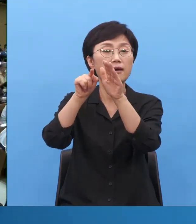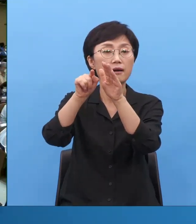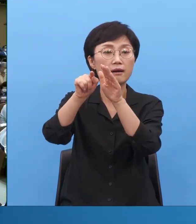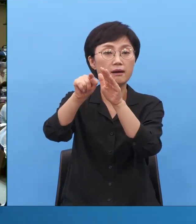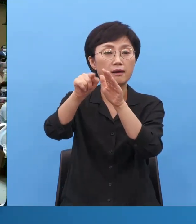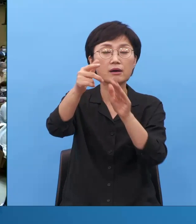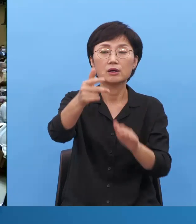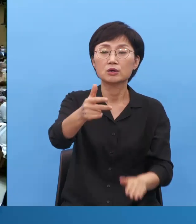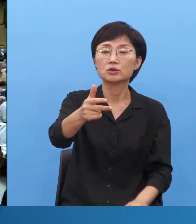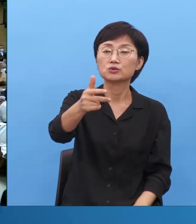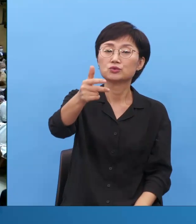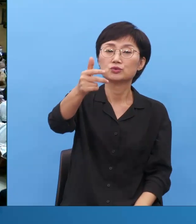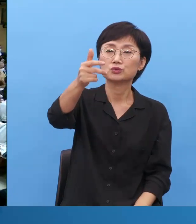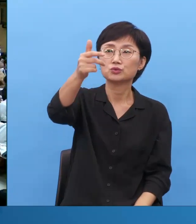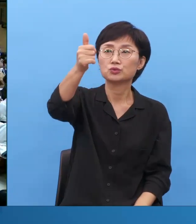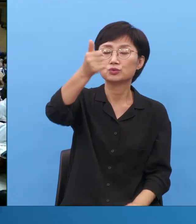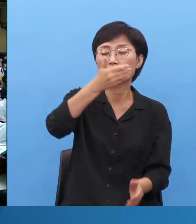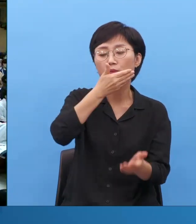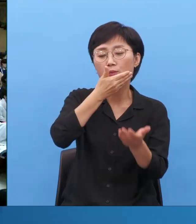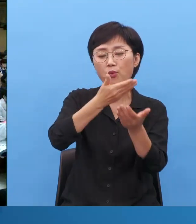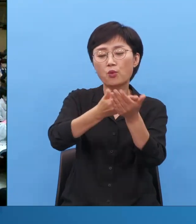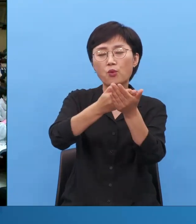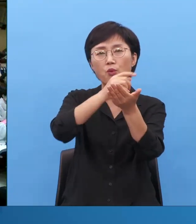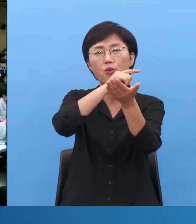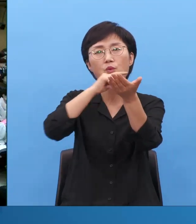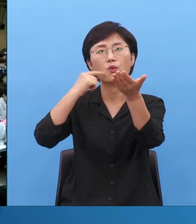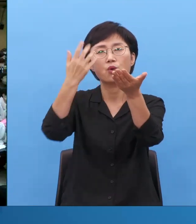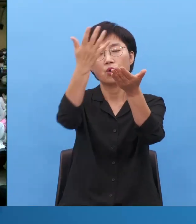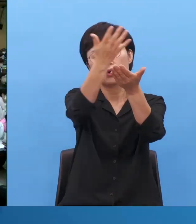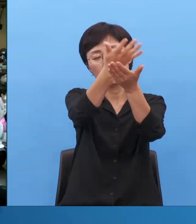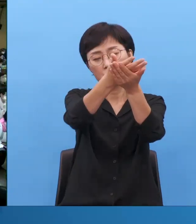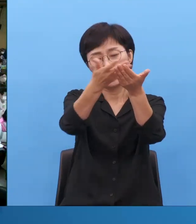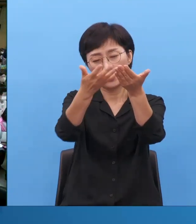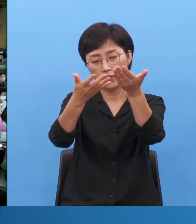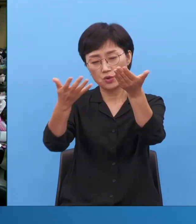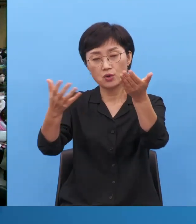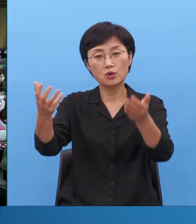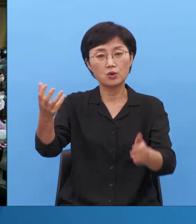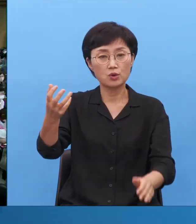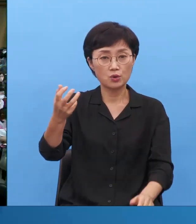주의 흘린 보혈로